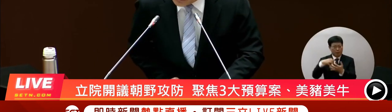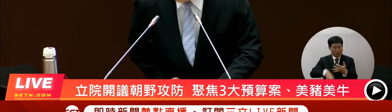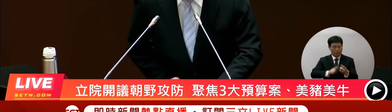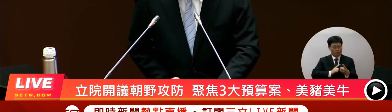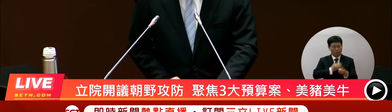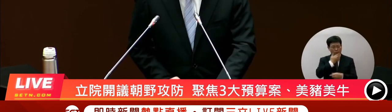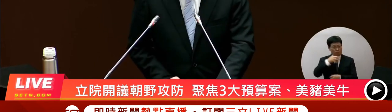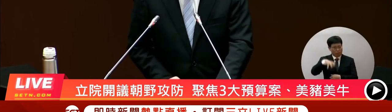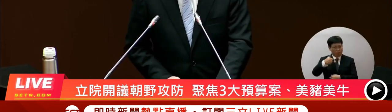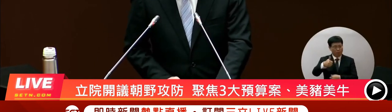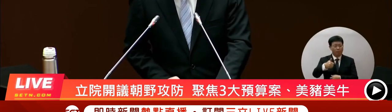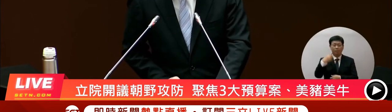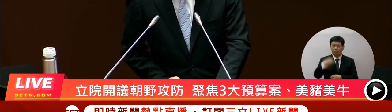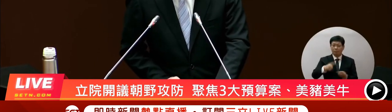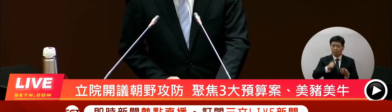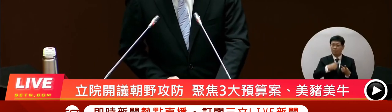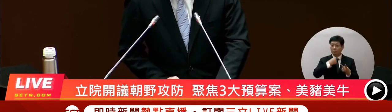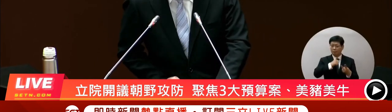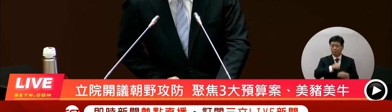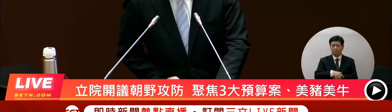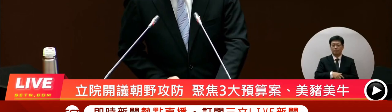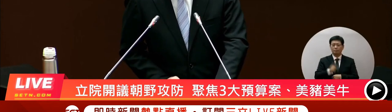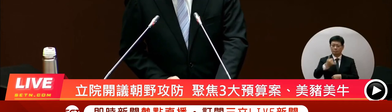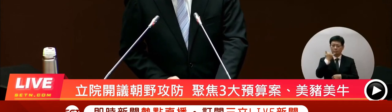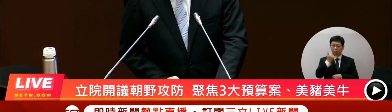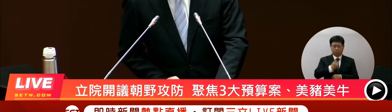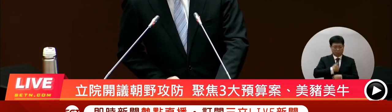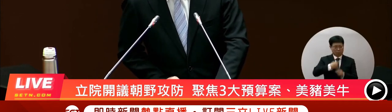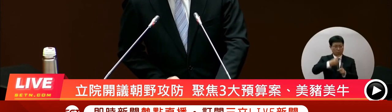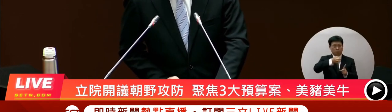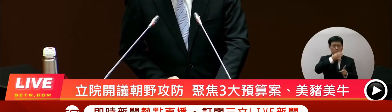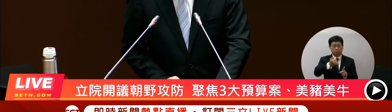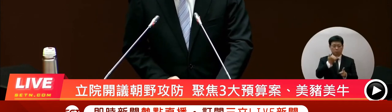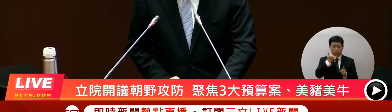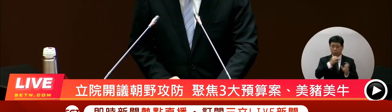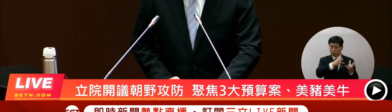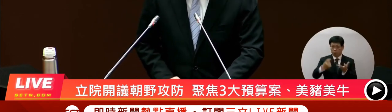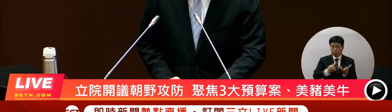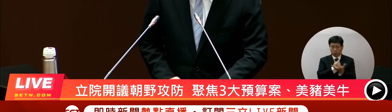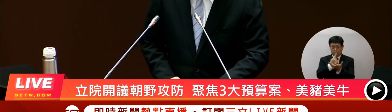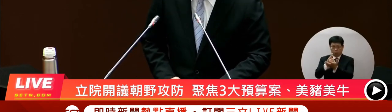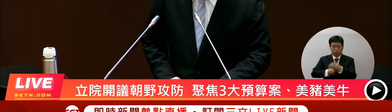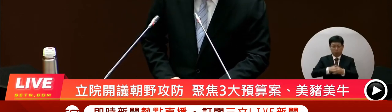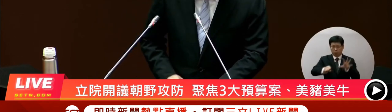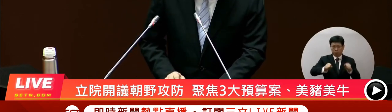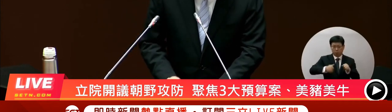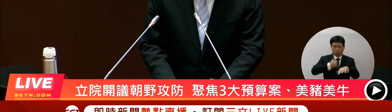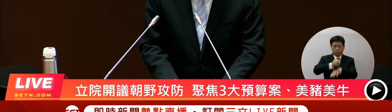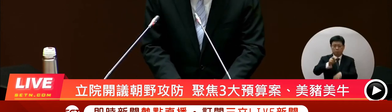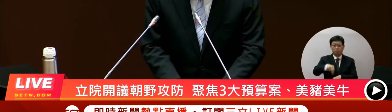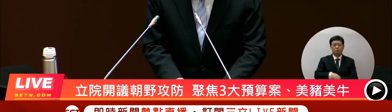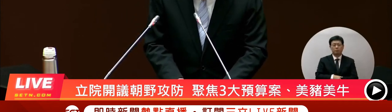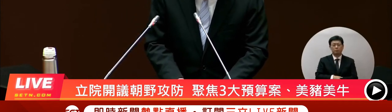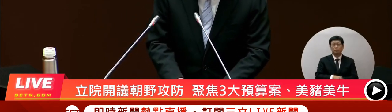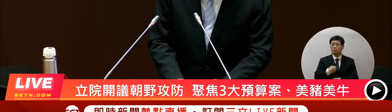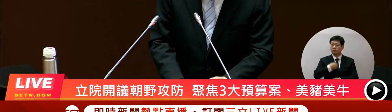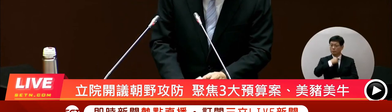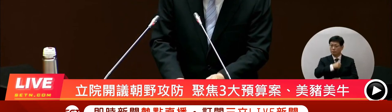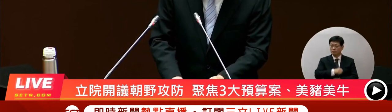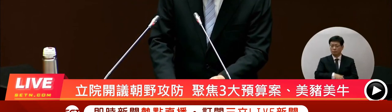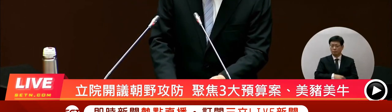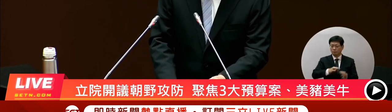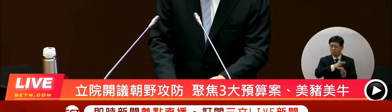地，而且台湾才有能力在世界占一席之地。台湾